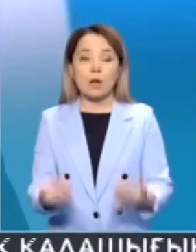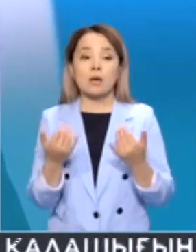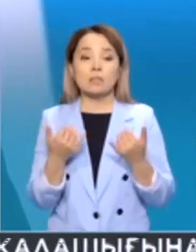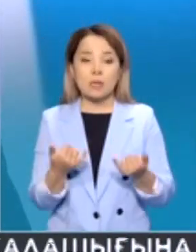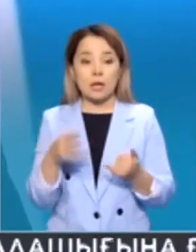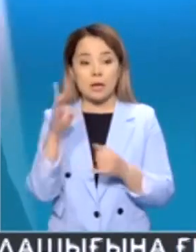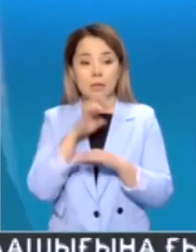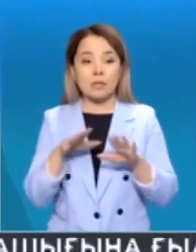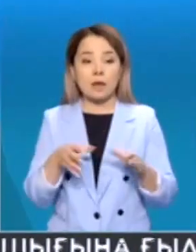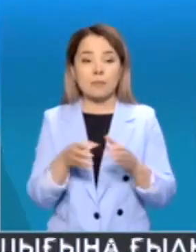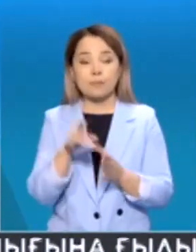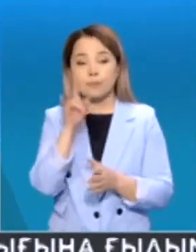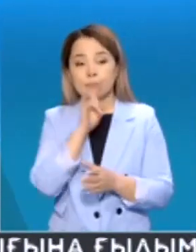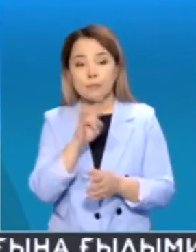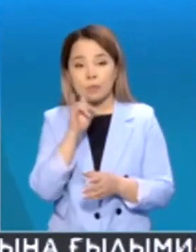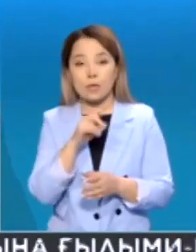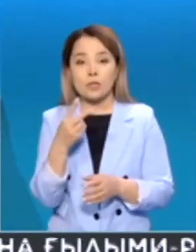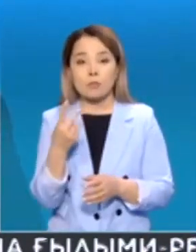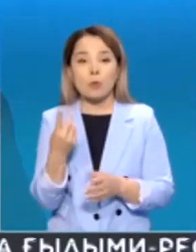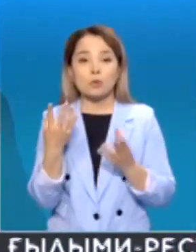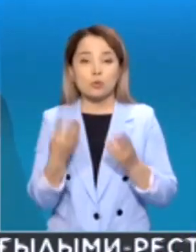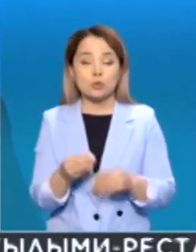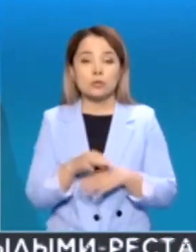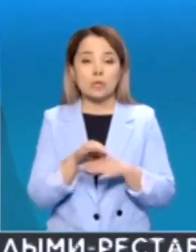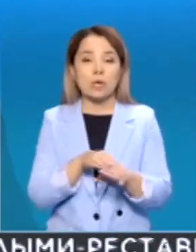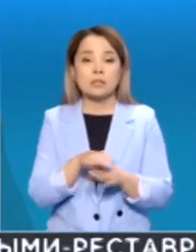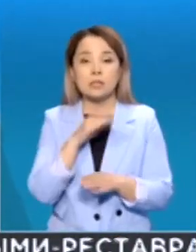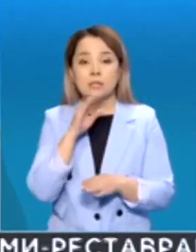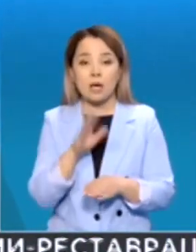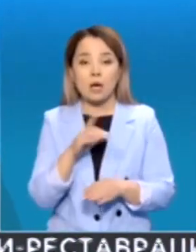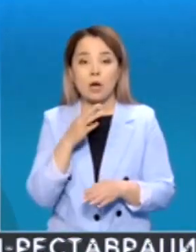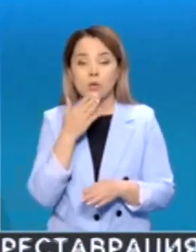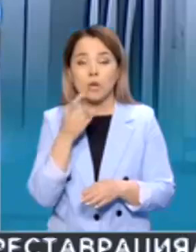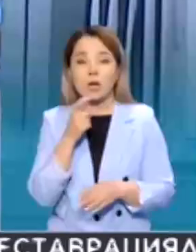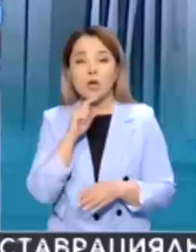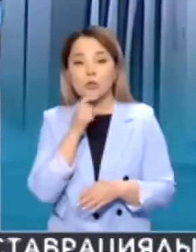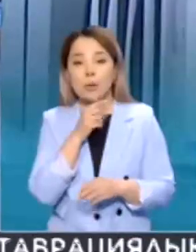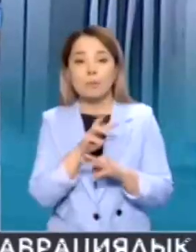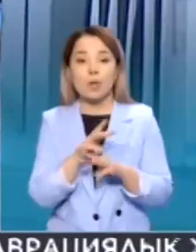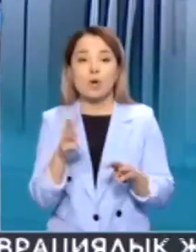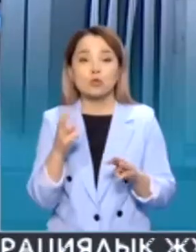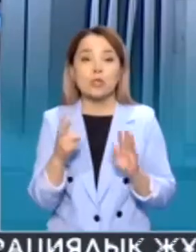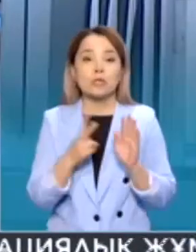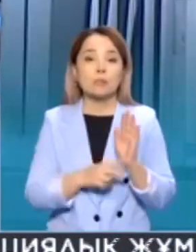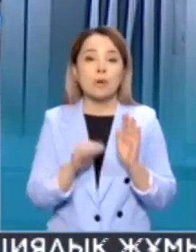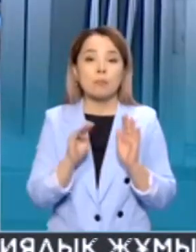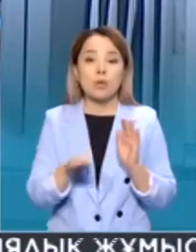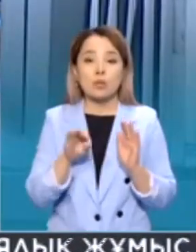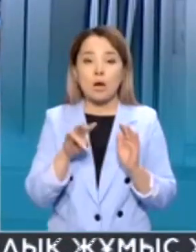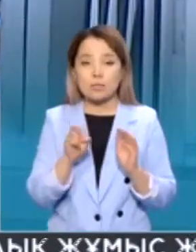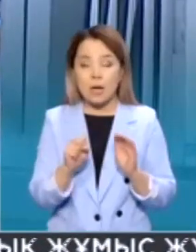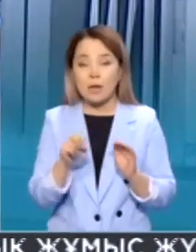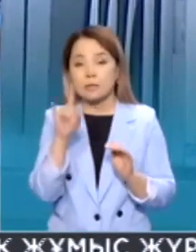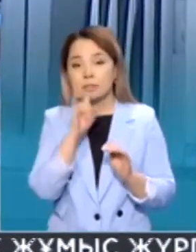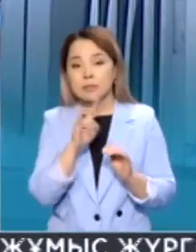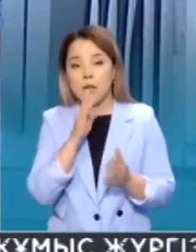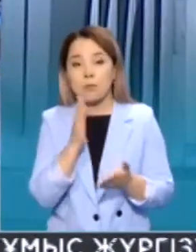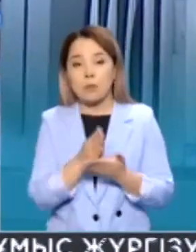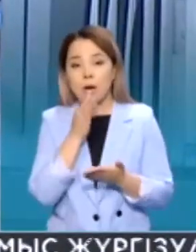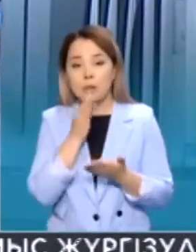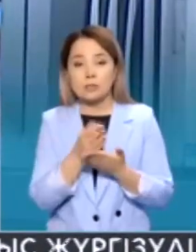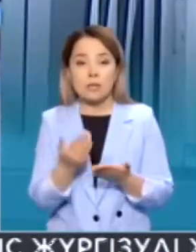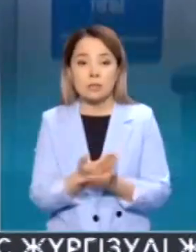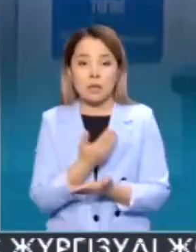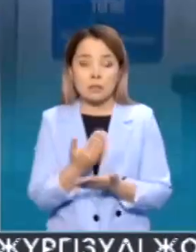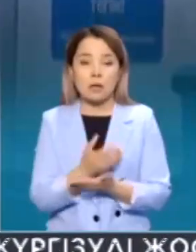Дәл қазір еліміздегі солярка 21 күнге жетеді. Ұлттық экономика министрі бүгін 370 мың тоннадан астам дизель барын айтты.